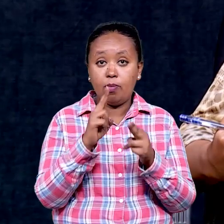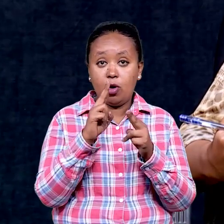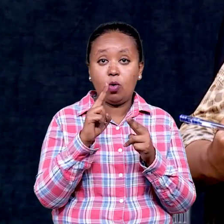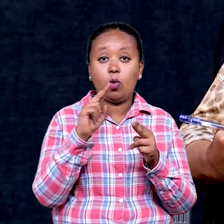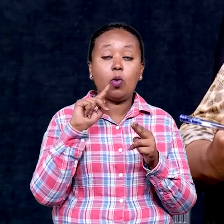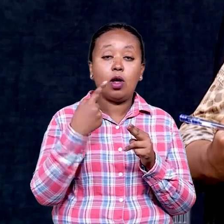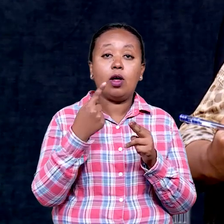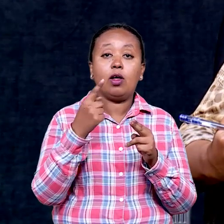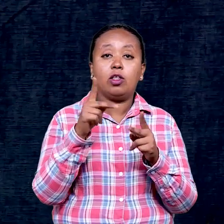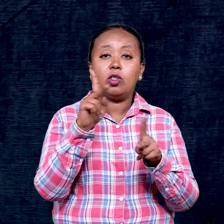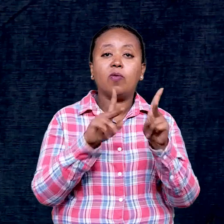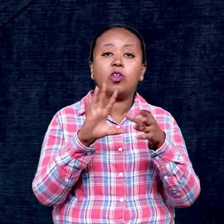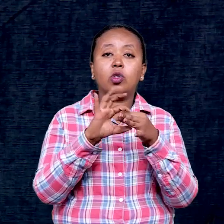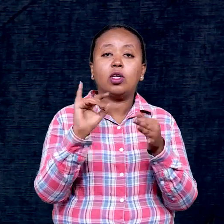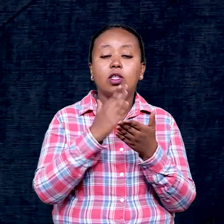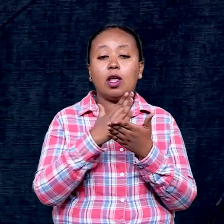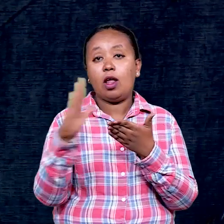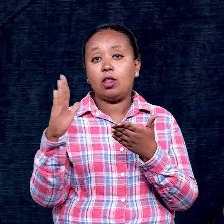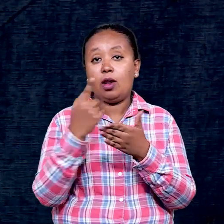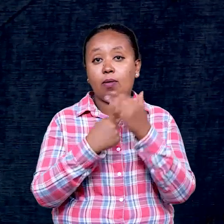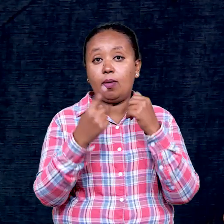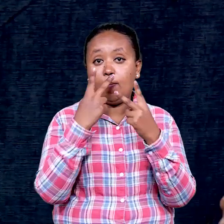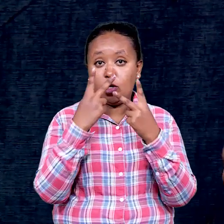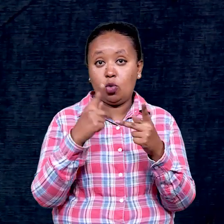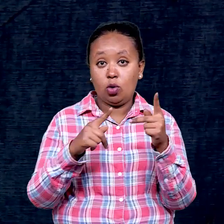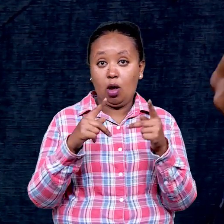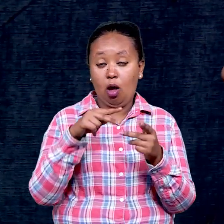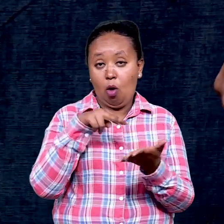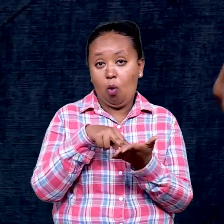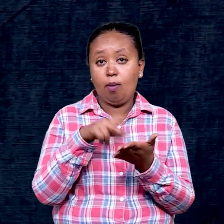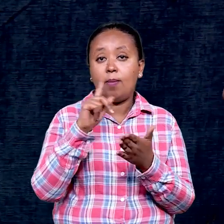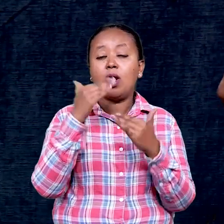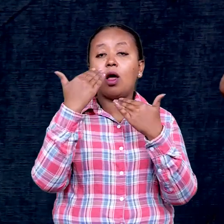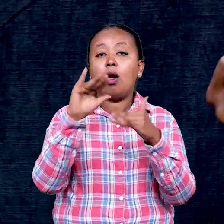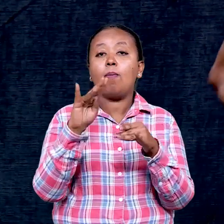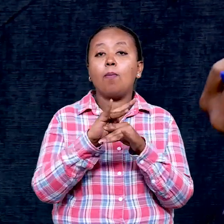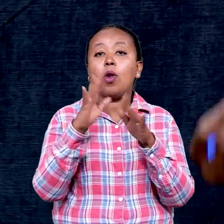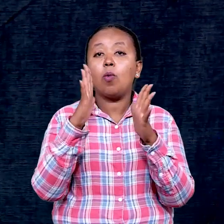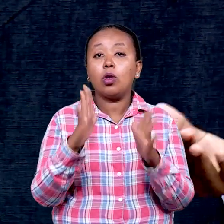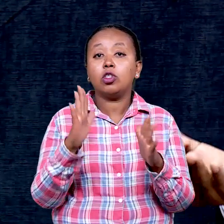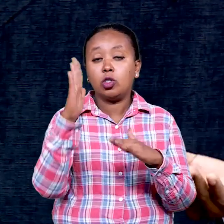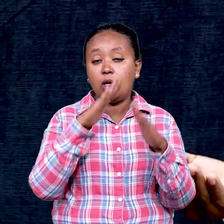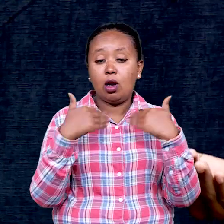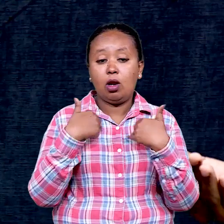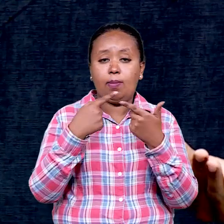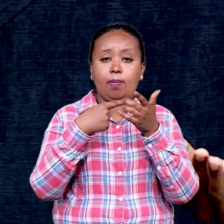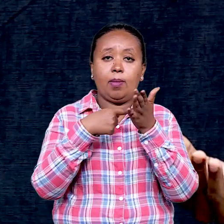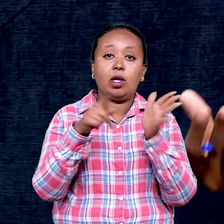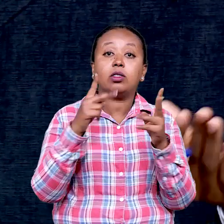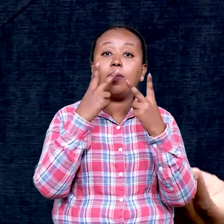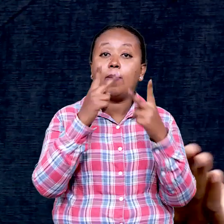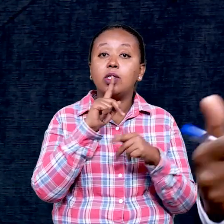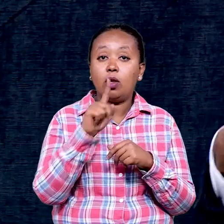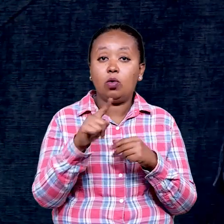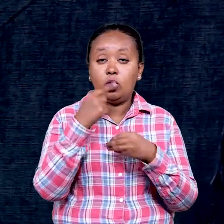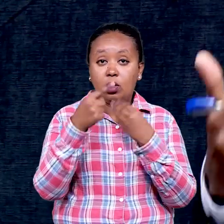እንኳ ሲቪል ሶሳይቲስ እንደተናጠልም እንደ ግለሰብም የሚያሳዩት አቋም ምን ያክል ፕሮፌሽናሊዝም ችግር እንዳለ በግልጽ የሚያሳይ ነው።